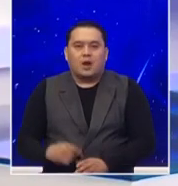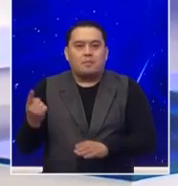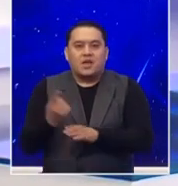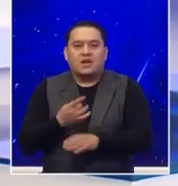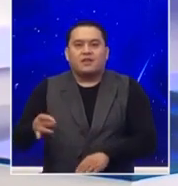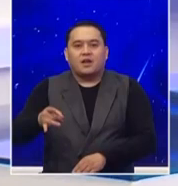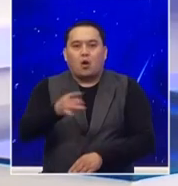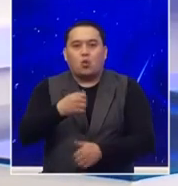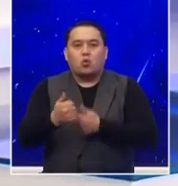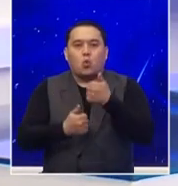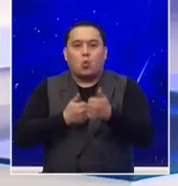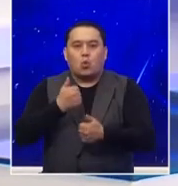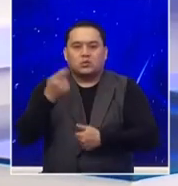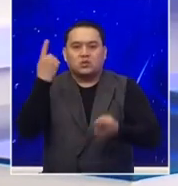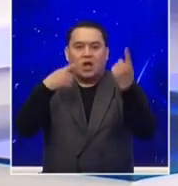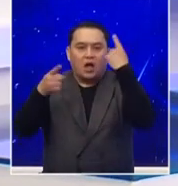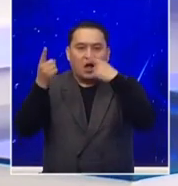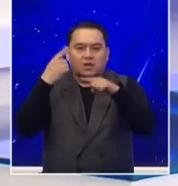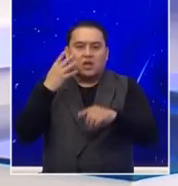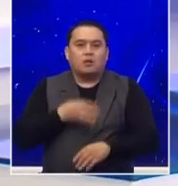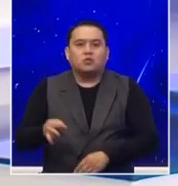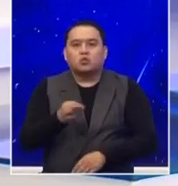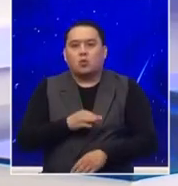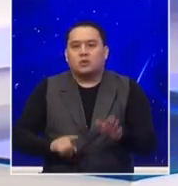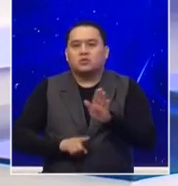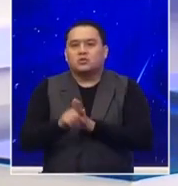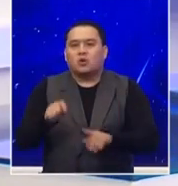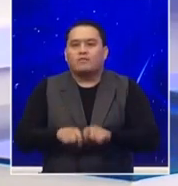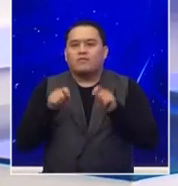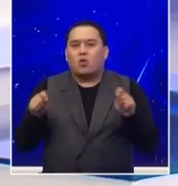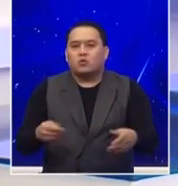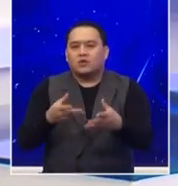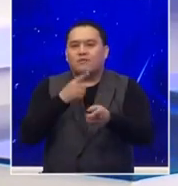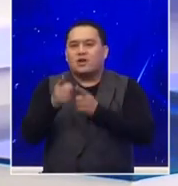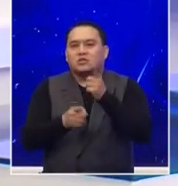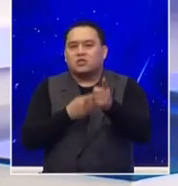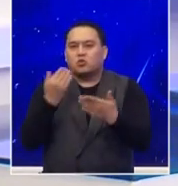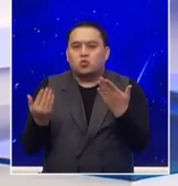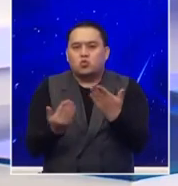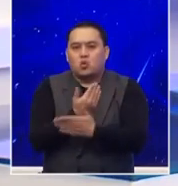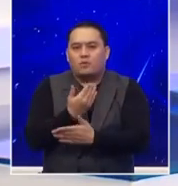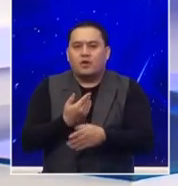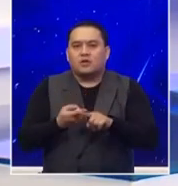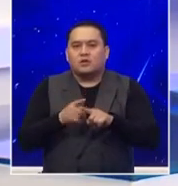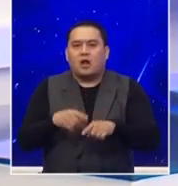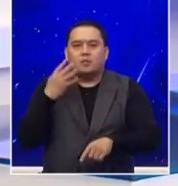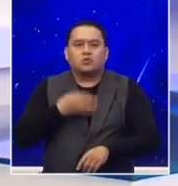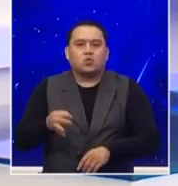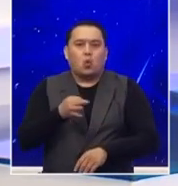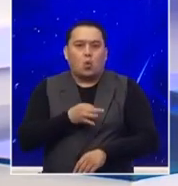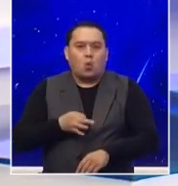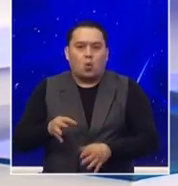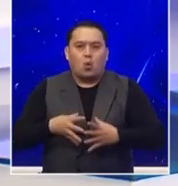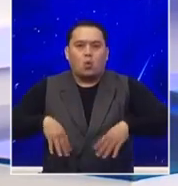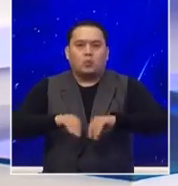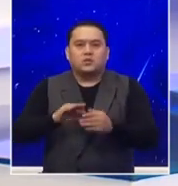Первый региональный конкурс сказок запускается в Алматинской области. Возродить забытые сказки народов ЖТСУ намерены представители КГУ